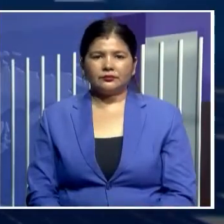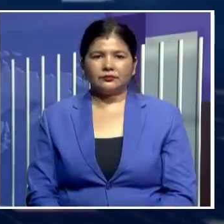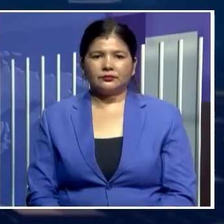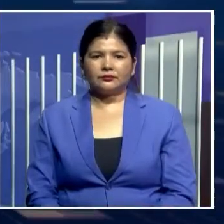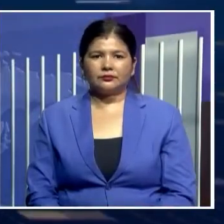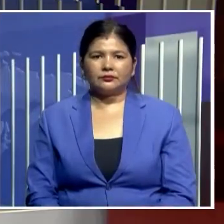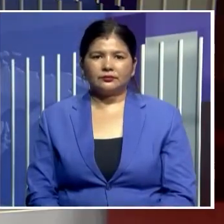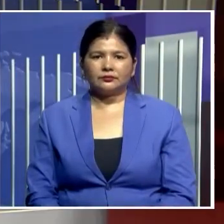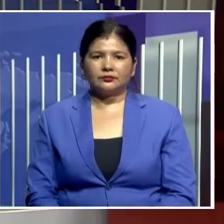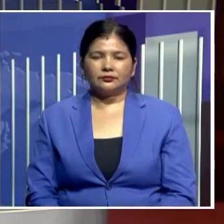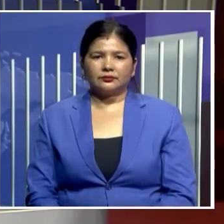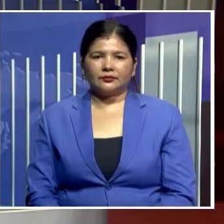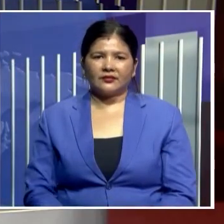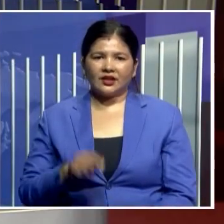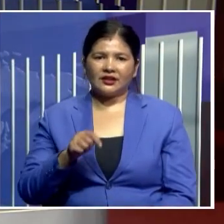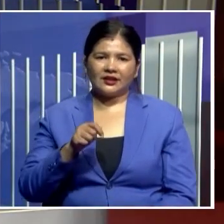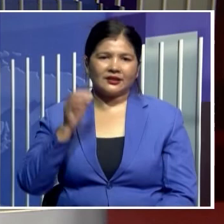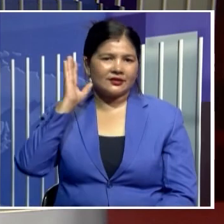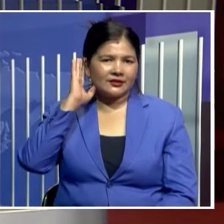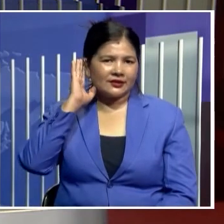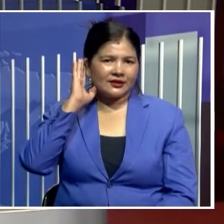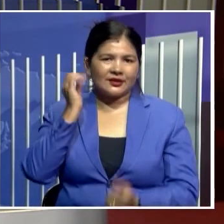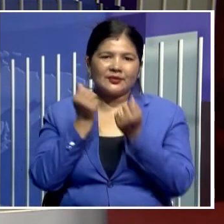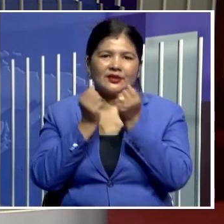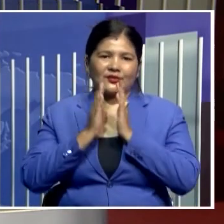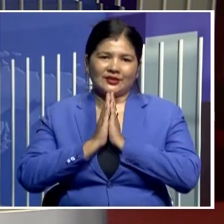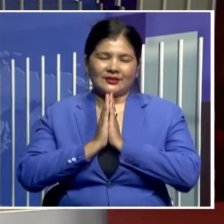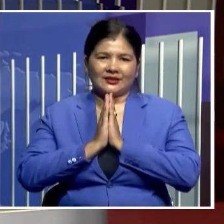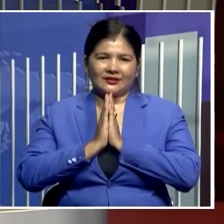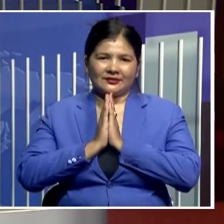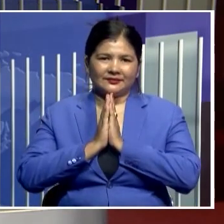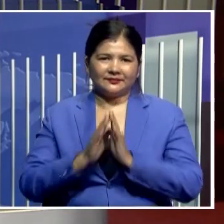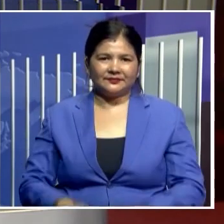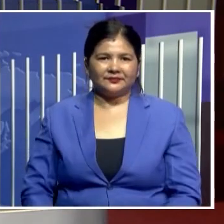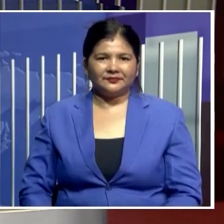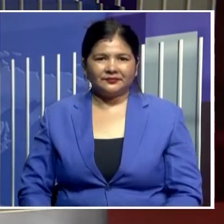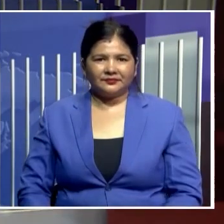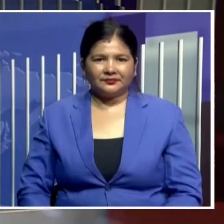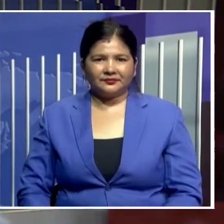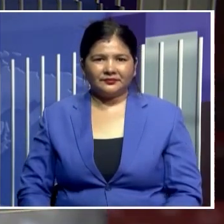हवस् त अहिलेलाई समाचारको सिलसिला यति नै। बिदा दिनुहोस्। नमस्कार।